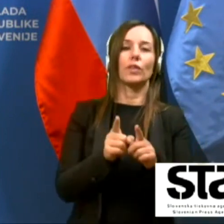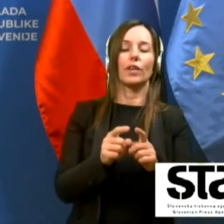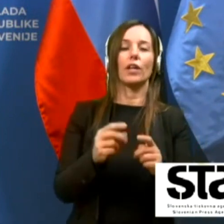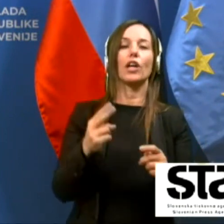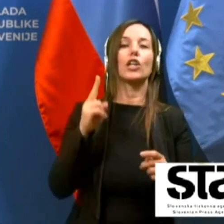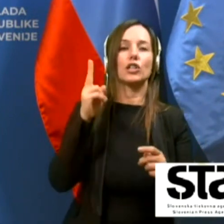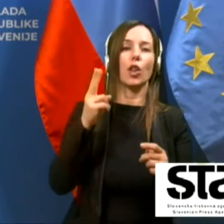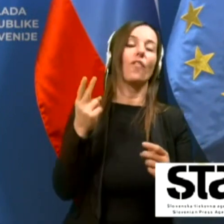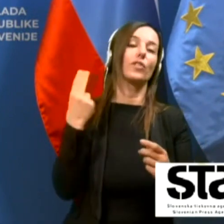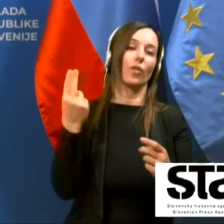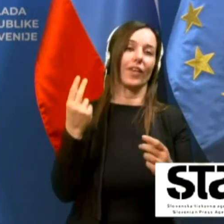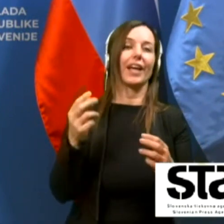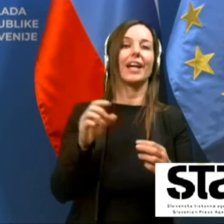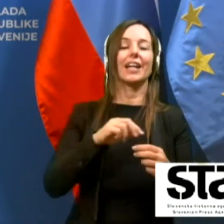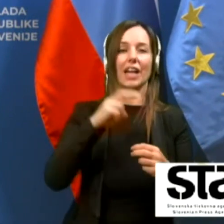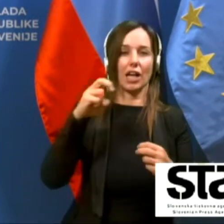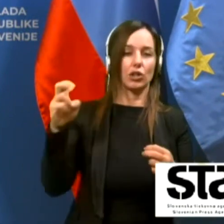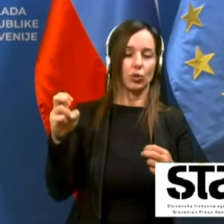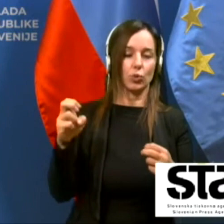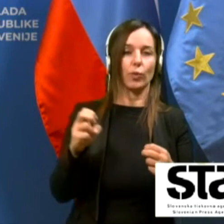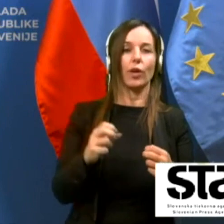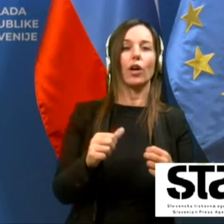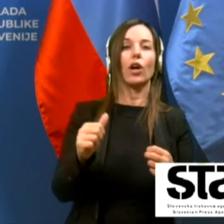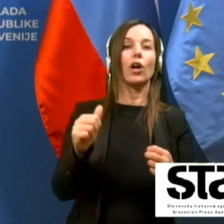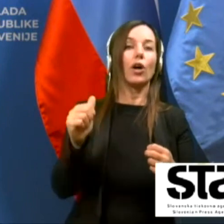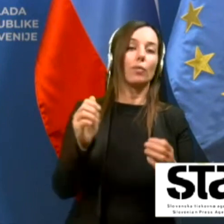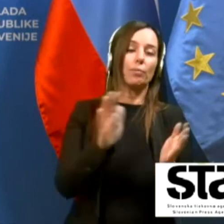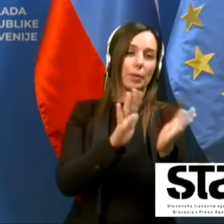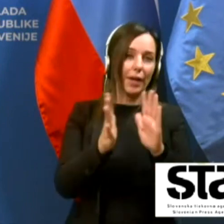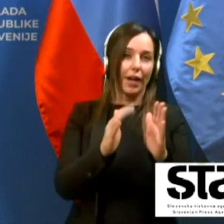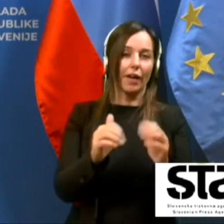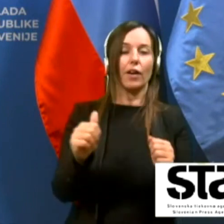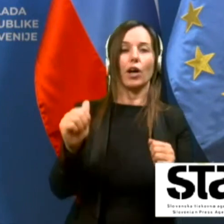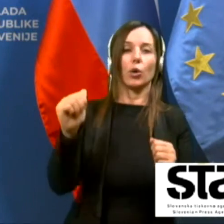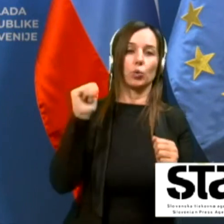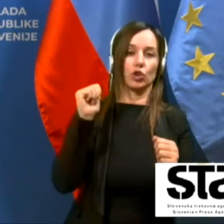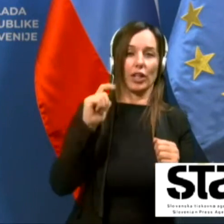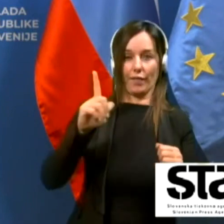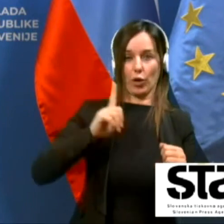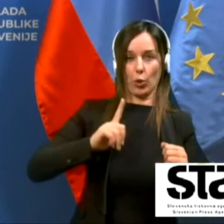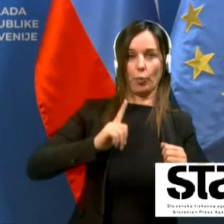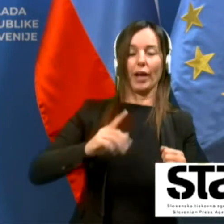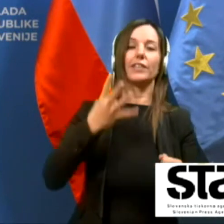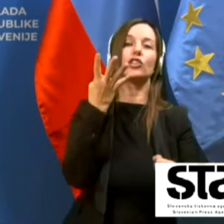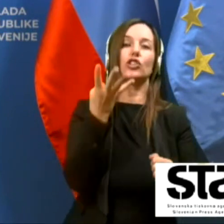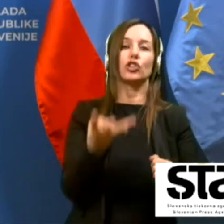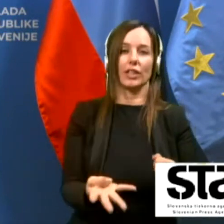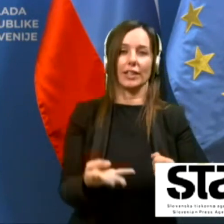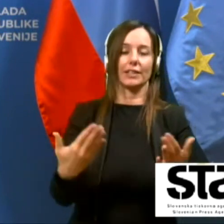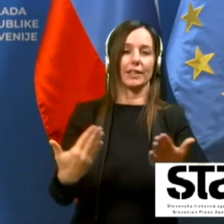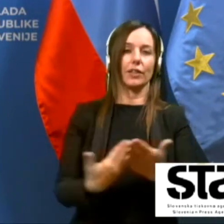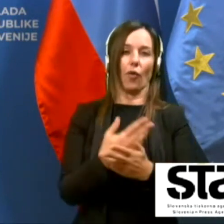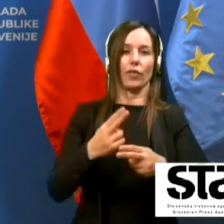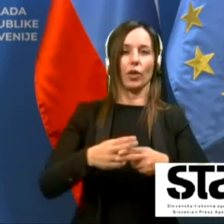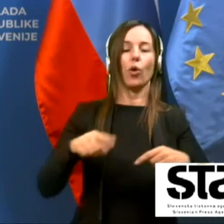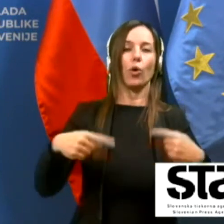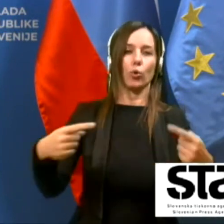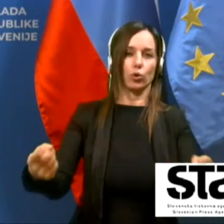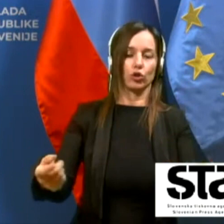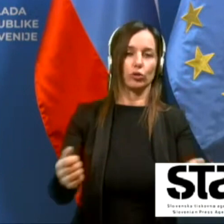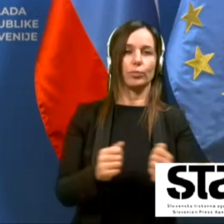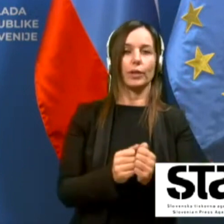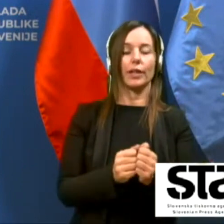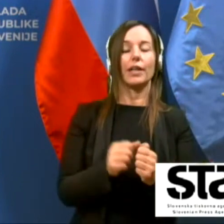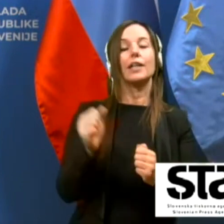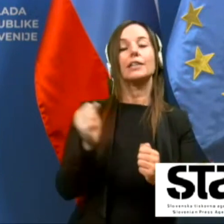Gradcu. Za primerjavo, v Ljubljani je bilo včeraj 40 novih okužb. Zato bo danes